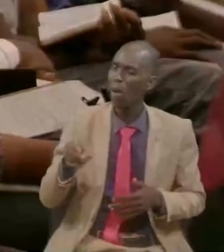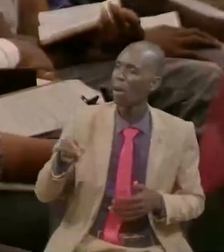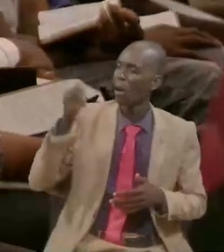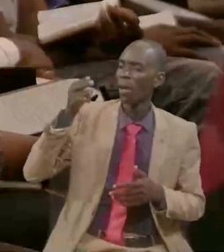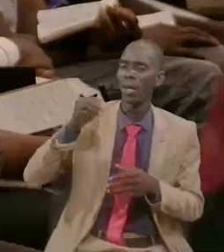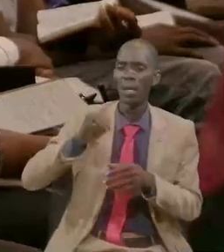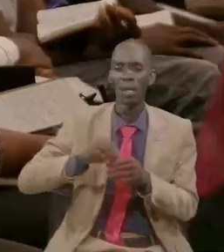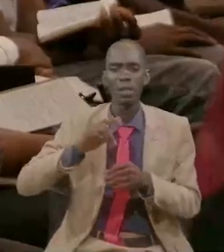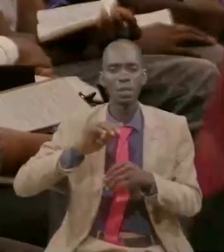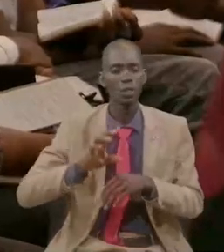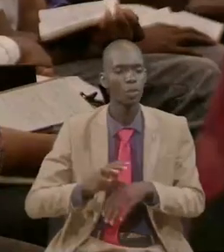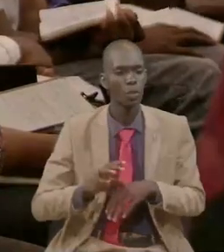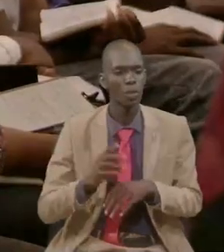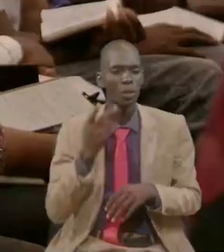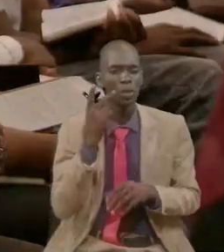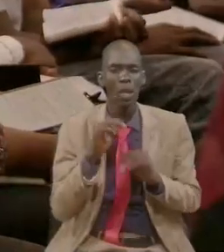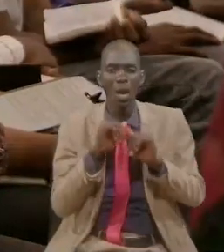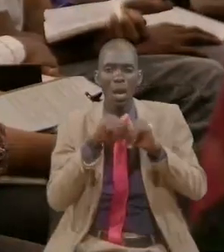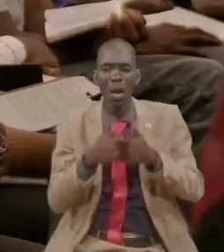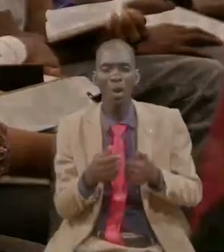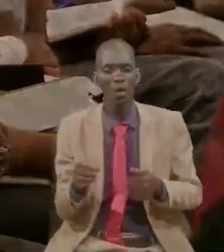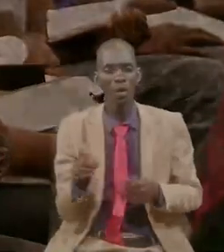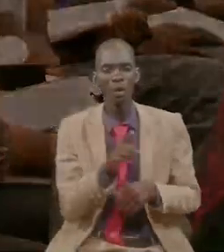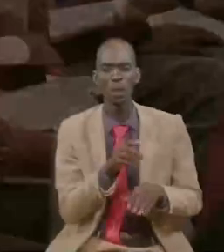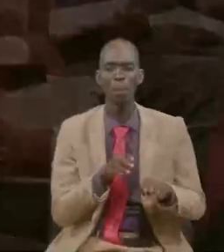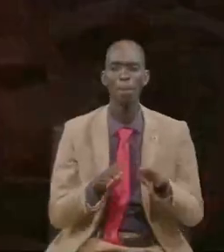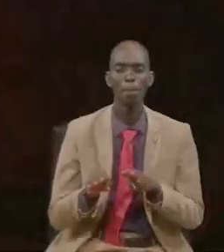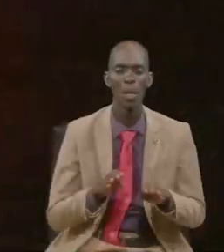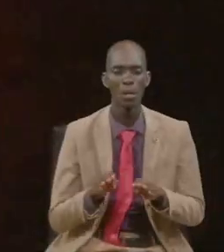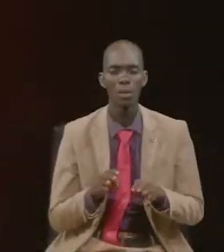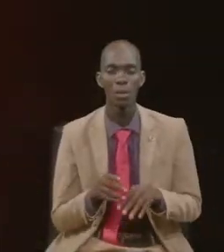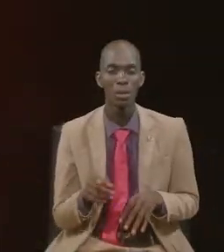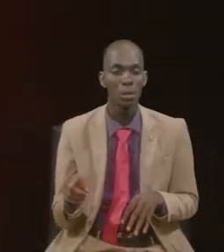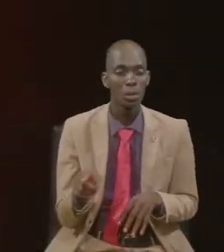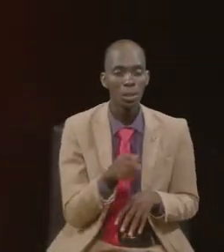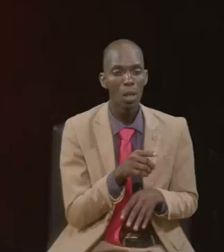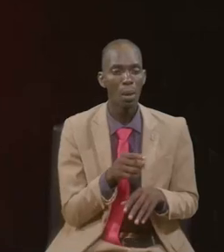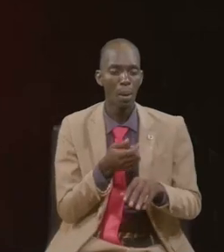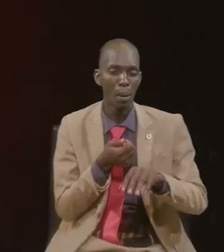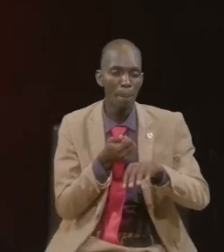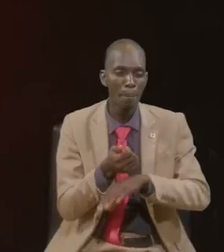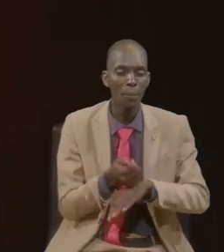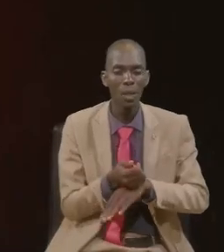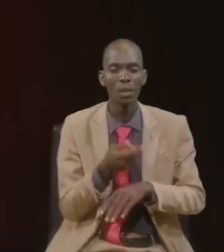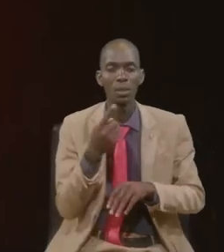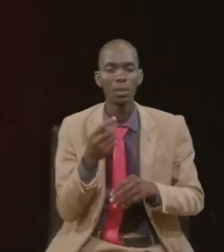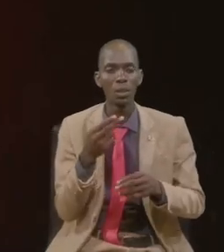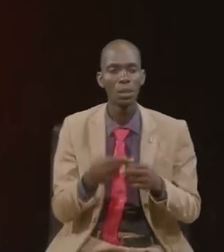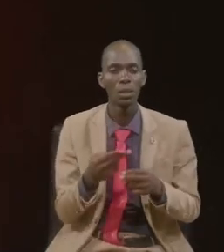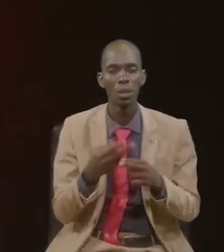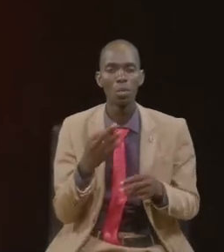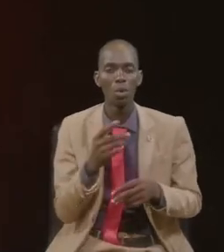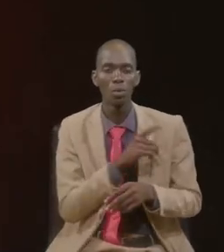niveau élevé dans l'Église, regardez comment la personne se comporte. Il blasphème le nom du